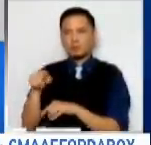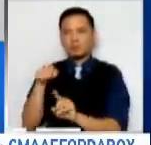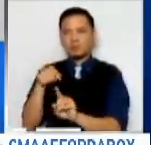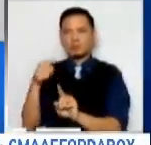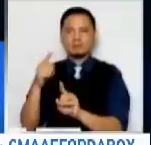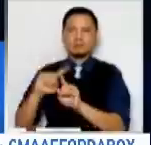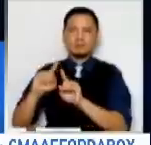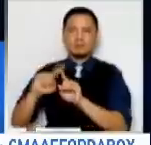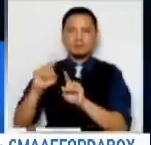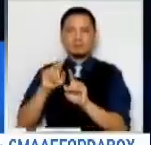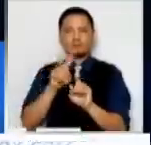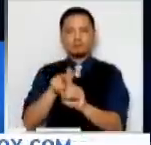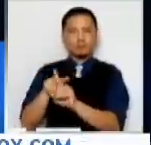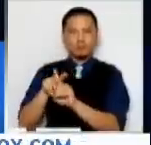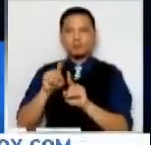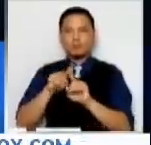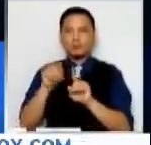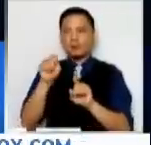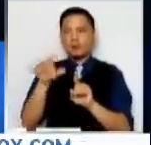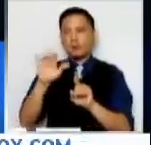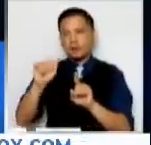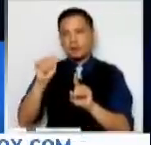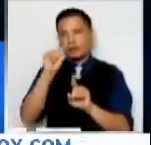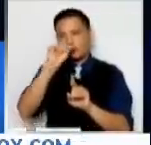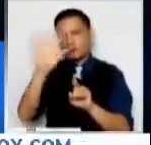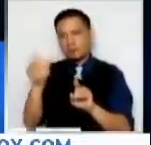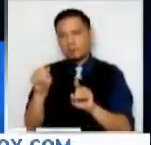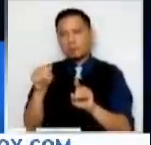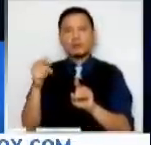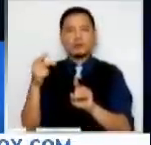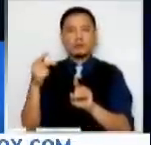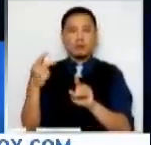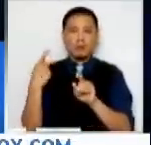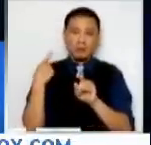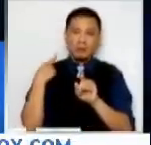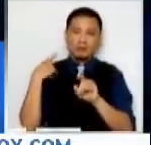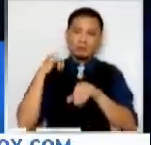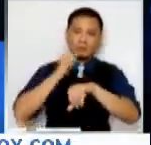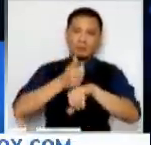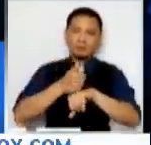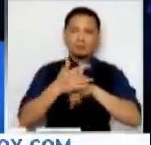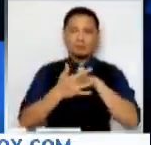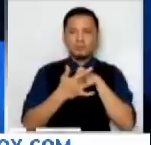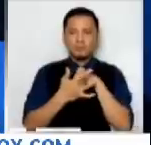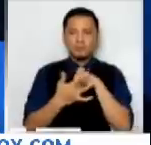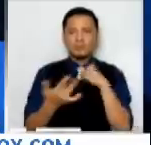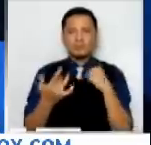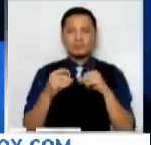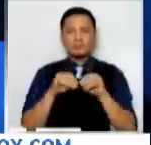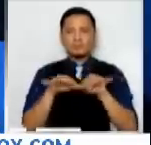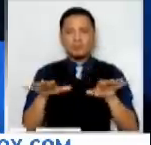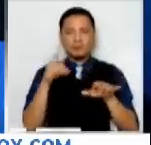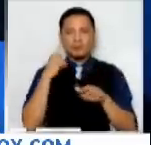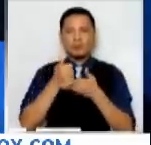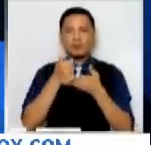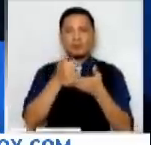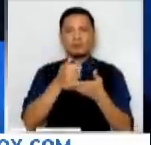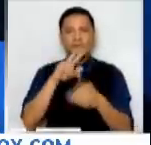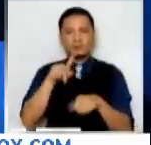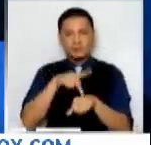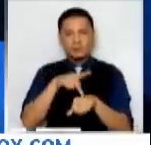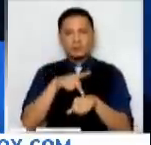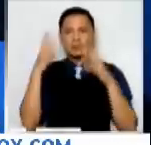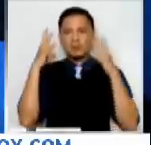rin siya ng pagtatayo ng National Seed Technology Park na layong itaguyod ang pagtutulungan ng Pilipinas at the Netherlands